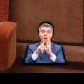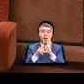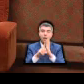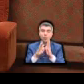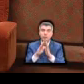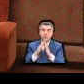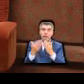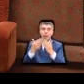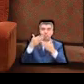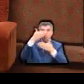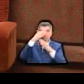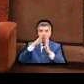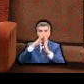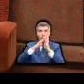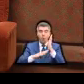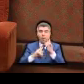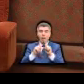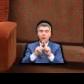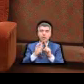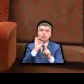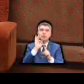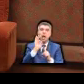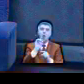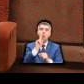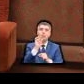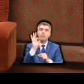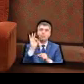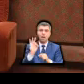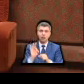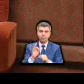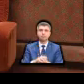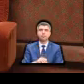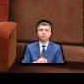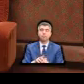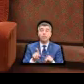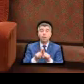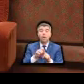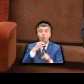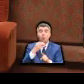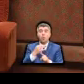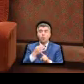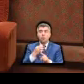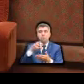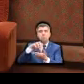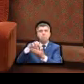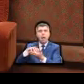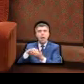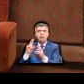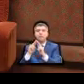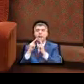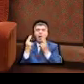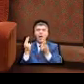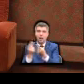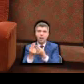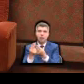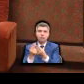الإداري، هي الإطار. غير وكان المفارقة اللي وقعت في المغرب هي أن شعوب أخرى بدأت باللا التركيز الإداري، وصلت الجهة، احنا بدينا